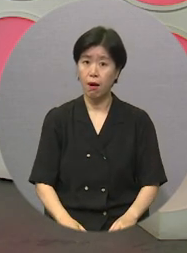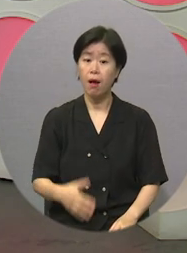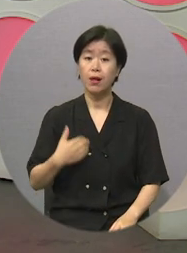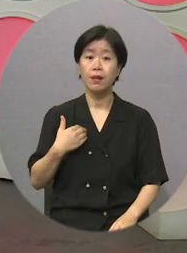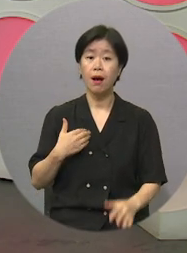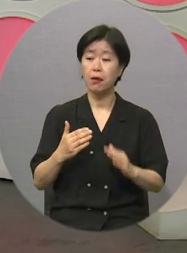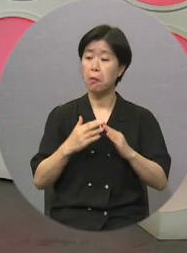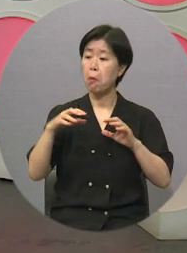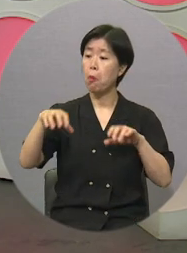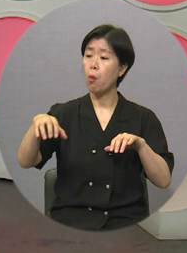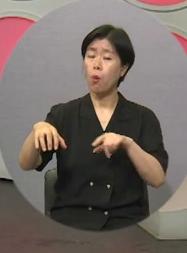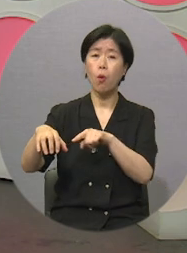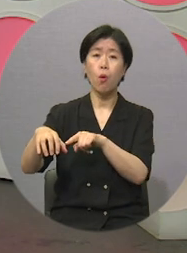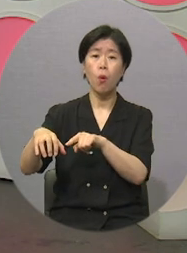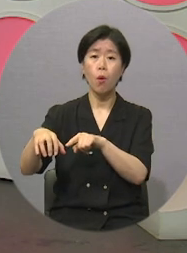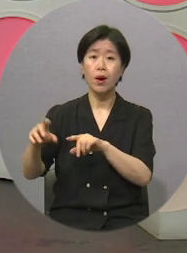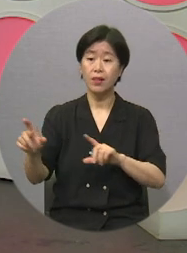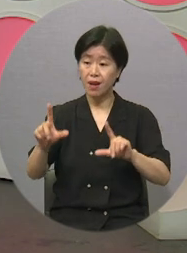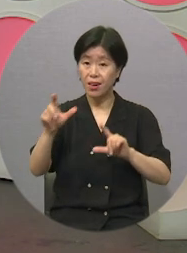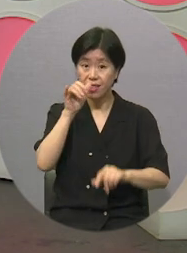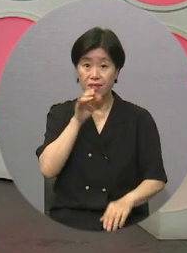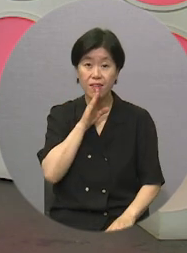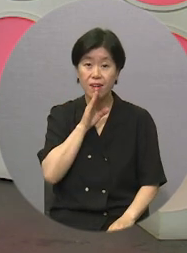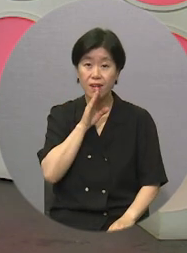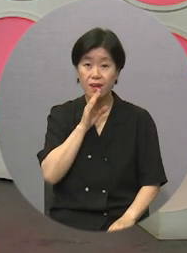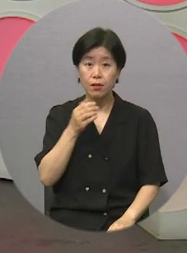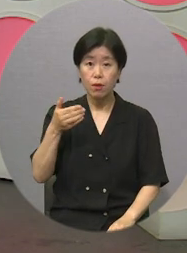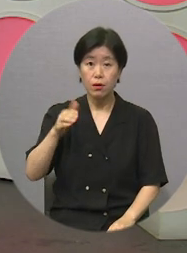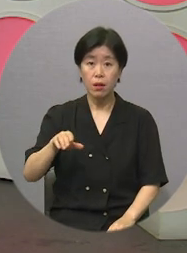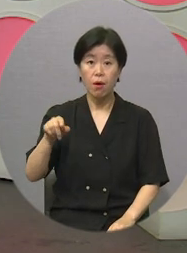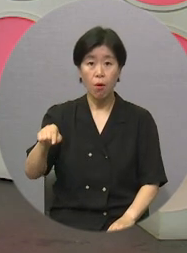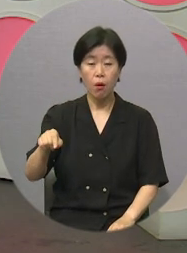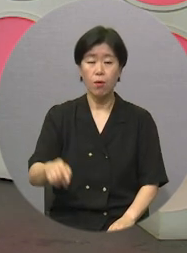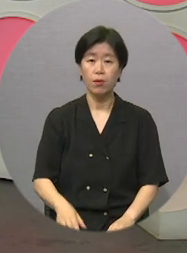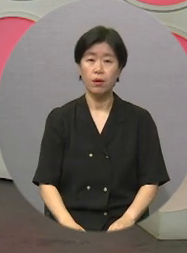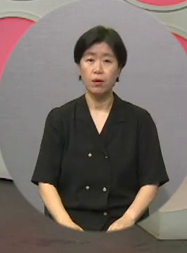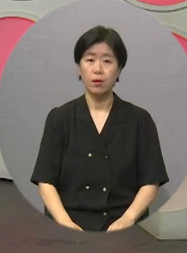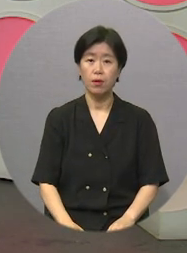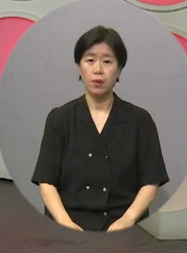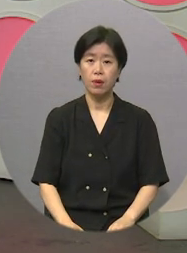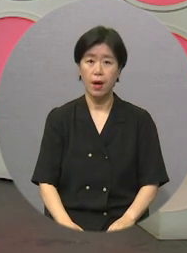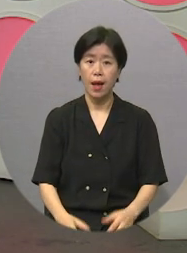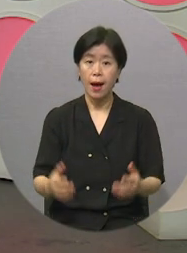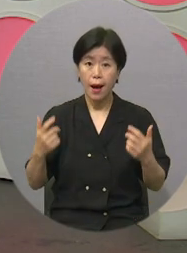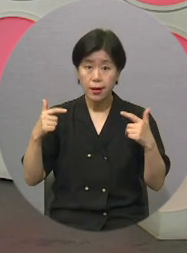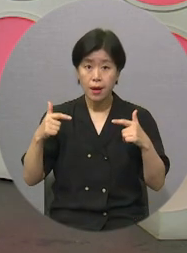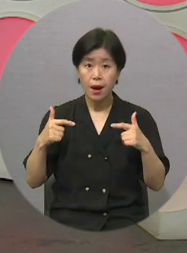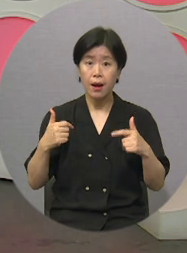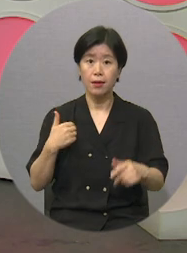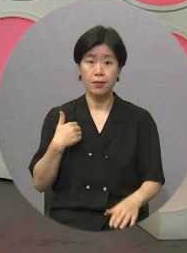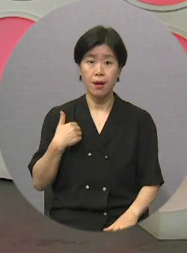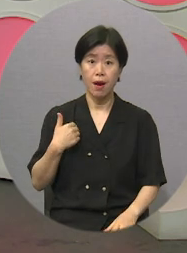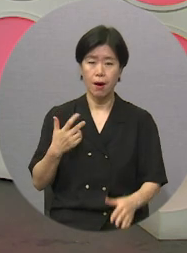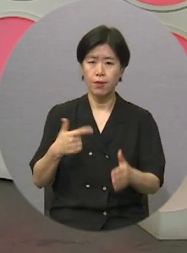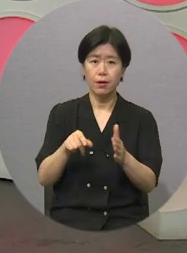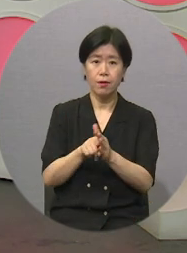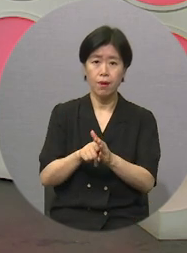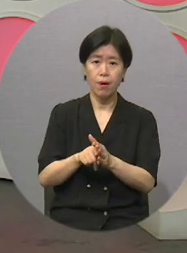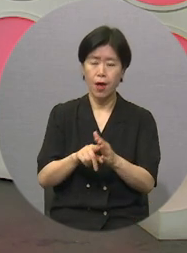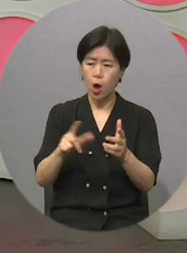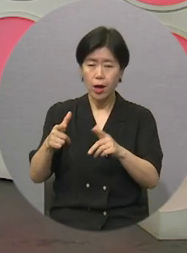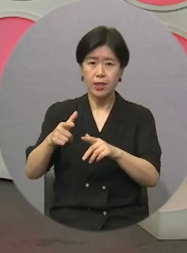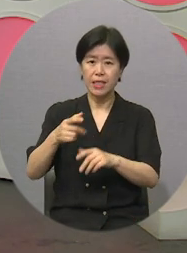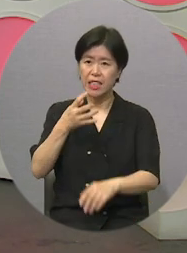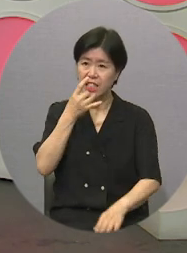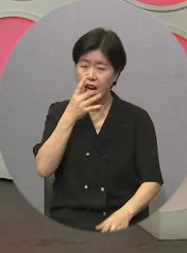저도 옆집에 이웃분이 계신데 저희 네. 아파트에. 네. 근데 이사 갈 때부터 지금까지 네. 농사 지은 걸 하나씩 문 앞에다 이제는 놓고 가요.